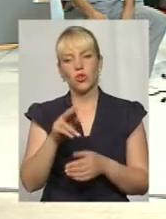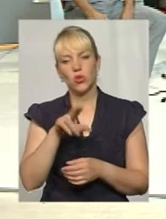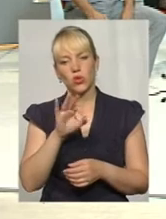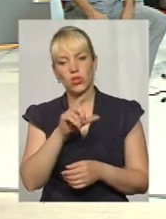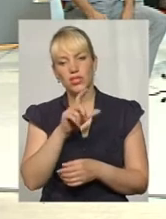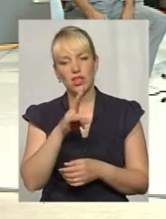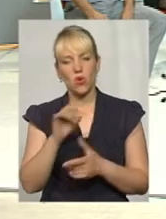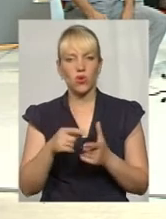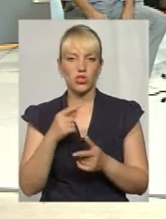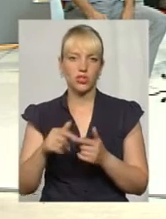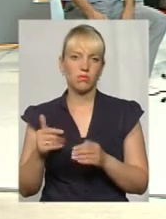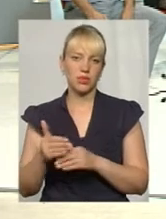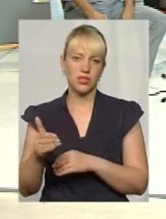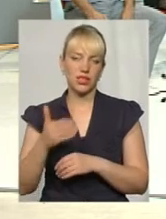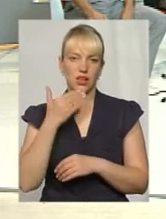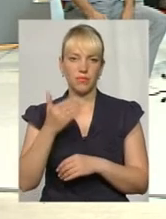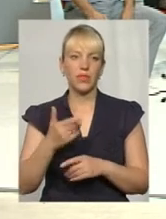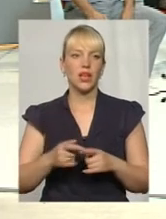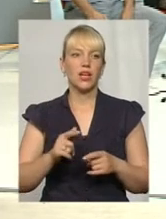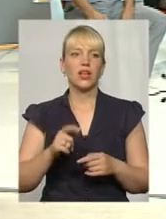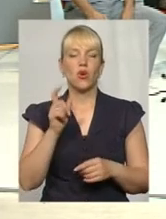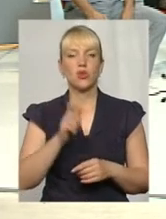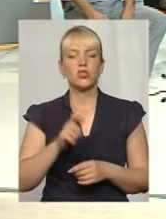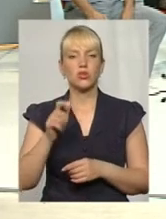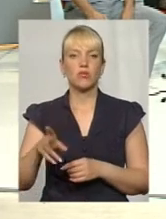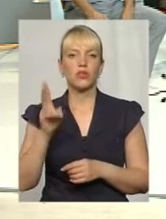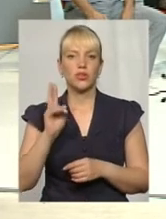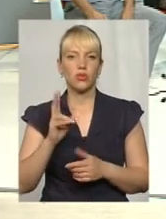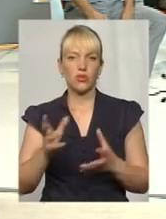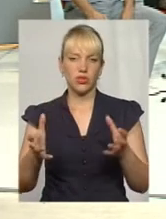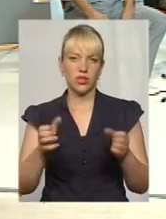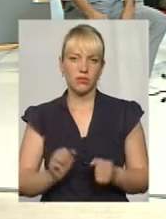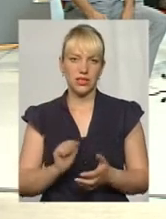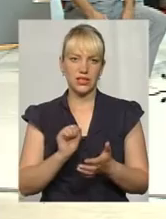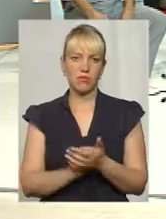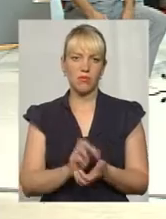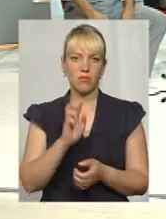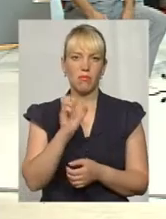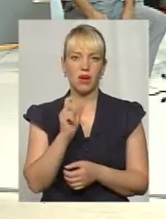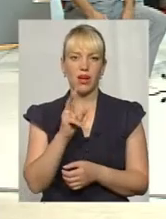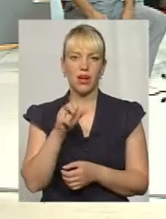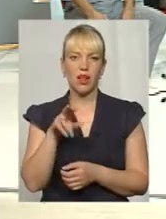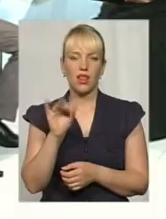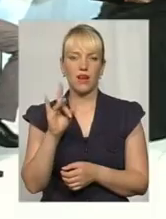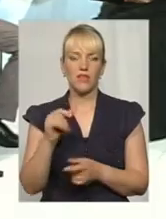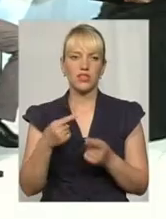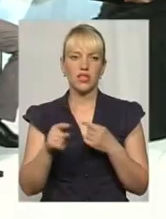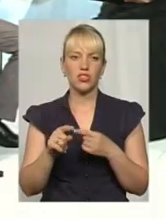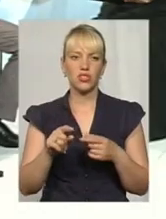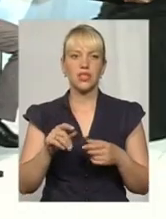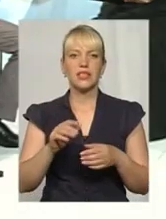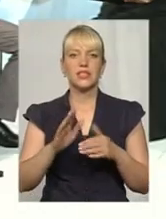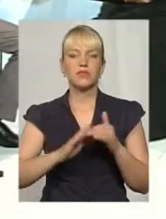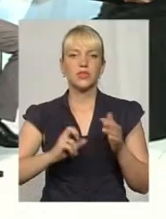після? Ні, я зрозумів запитання. Ті особи, які отримали диплом бакалавра за іншою спеціальністю, ніж право,